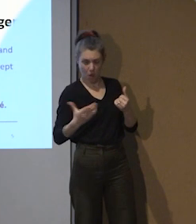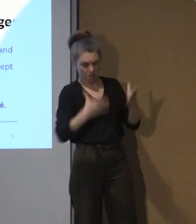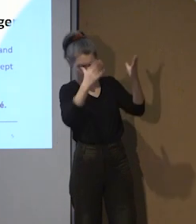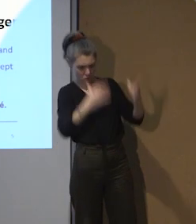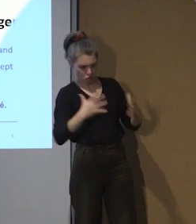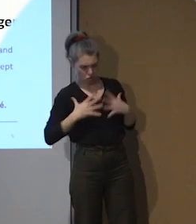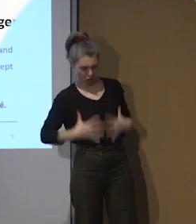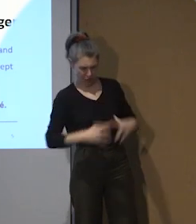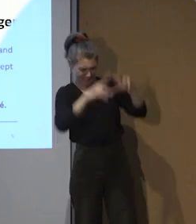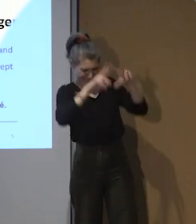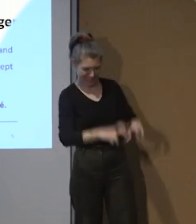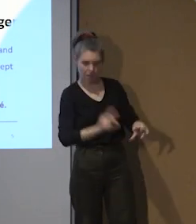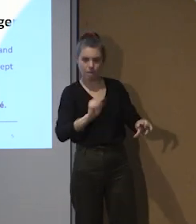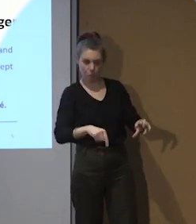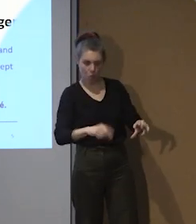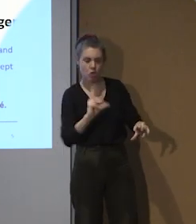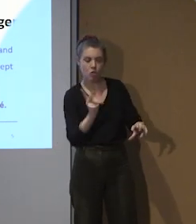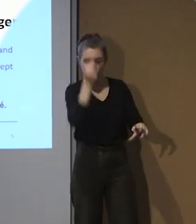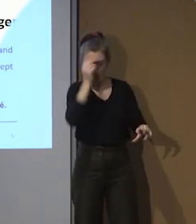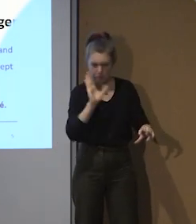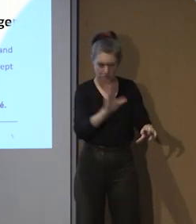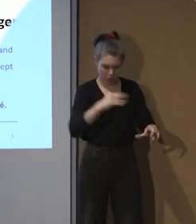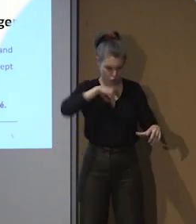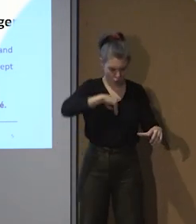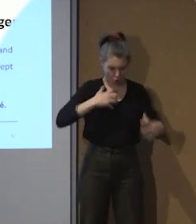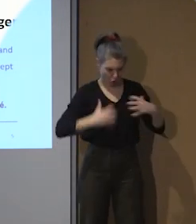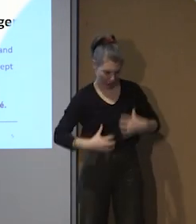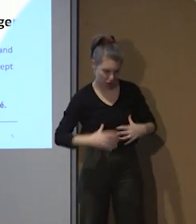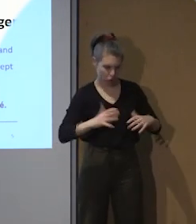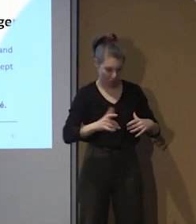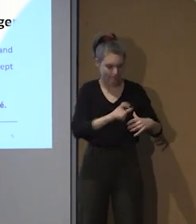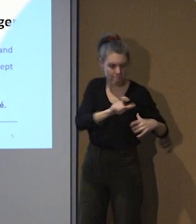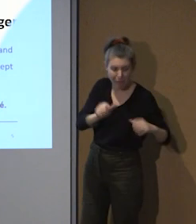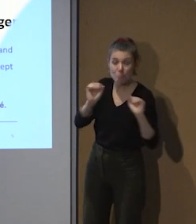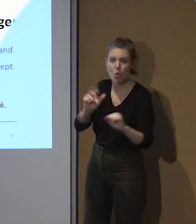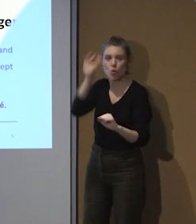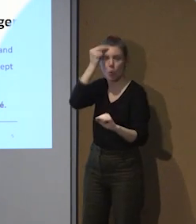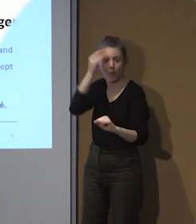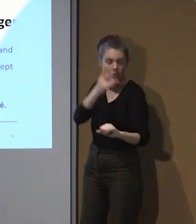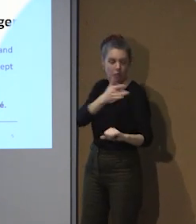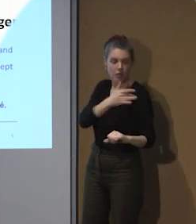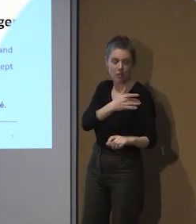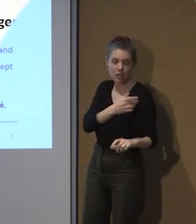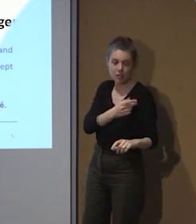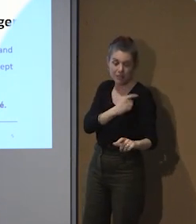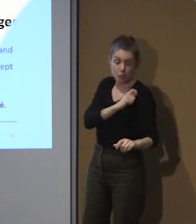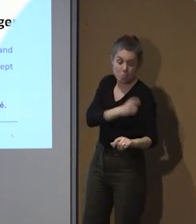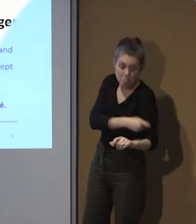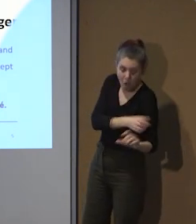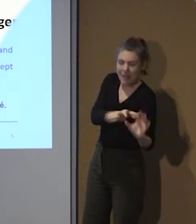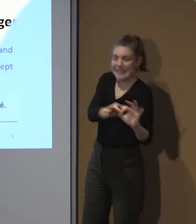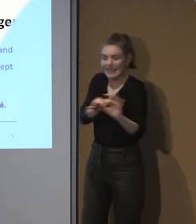de médecine du sport naît de la Belle Époque. Mais l'impact de l'activité physique sur la santé restera son